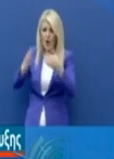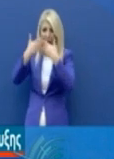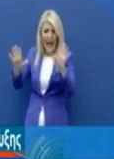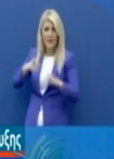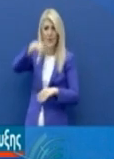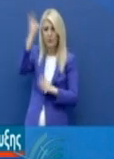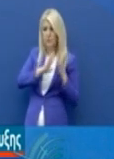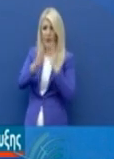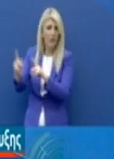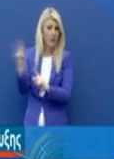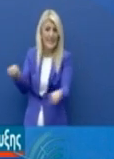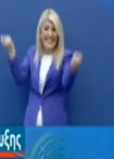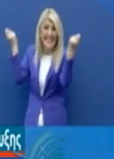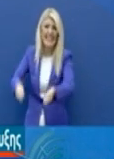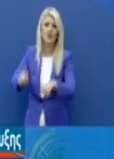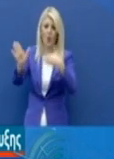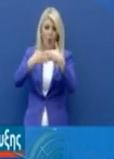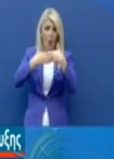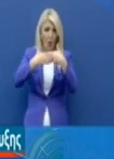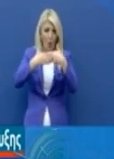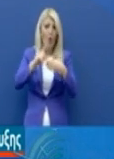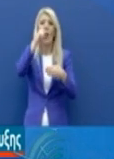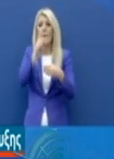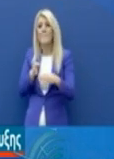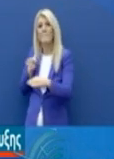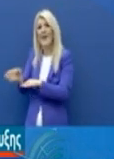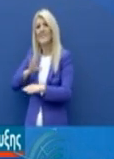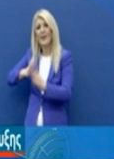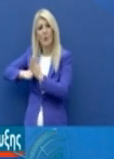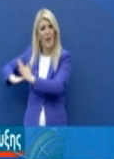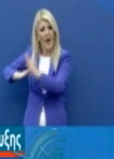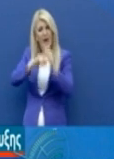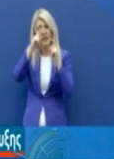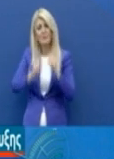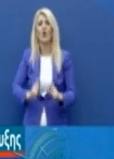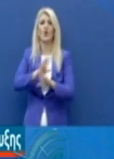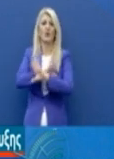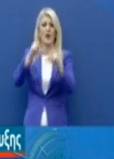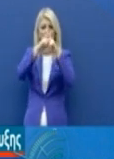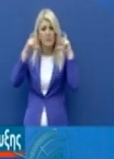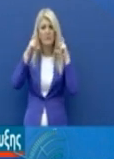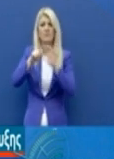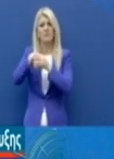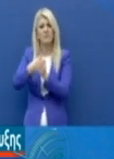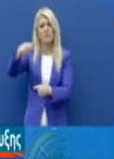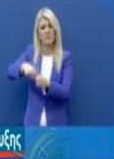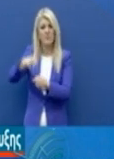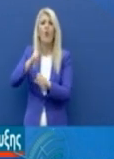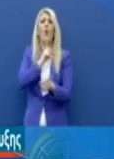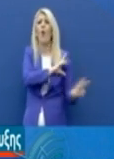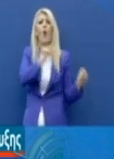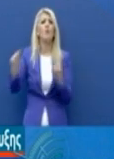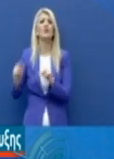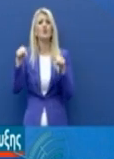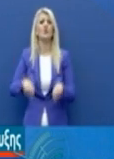κανονικά όλα τα ωφελήματα και τα προστατευτικά μέτρα που έως τώρα ελάμβαναν ως απολύτως κλειστές.